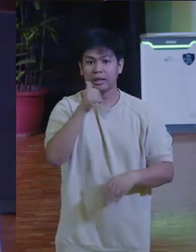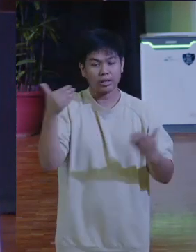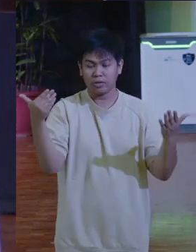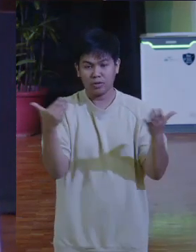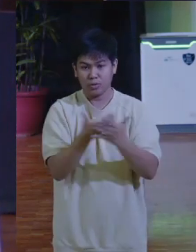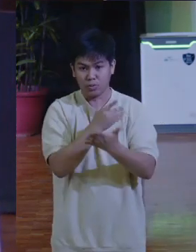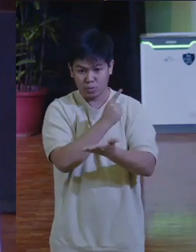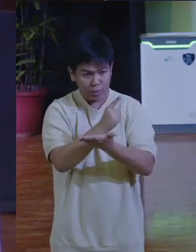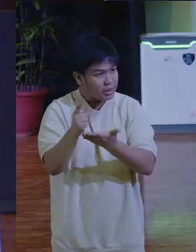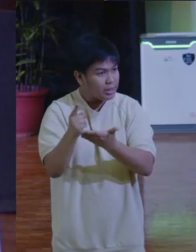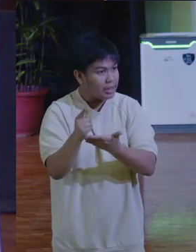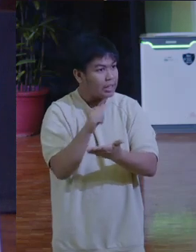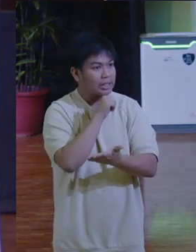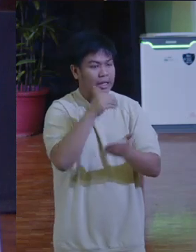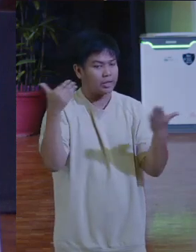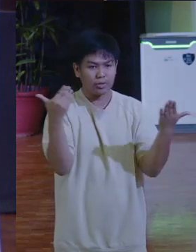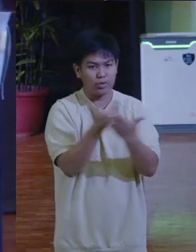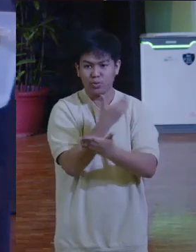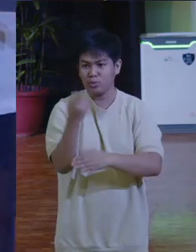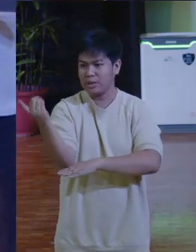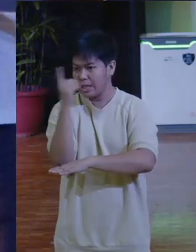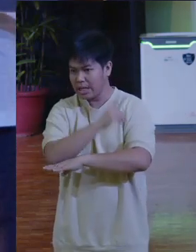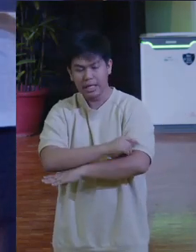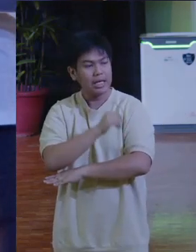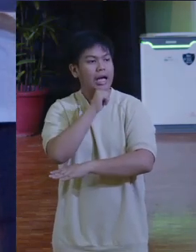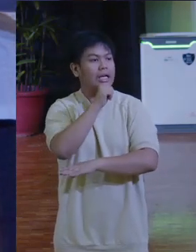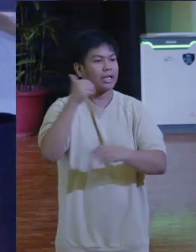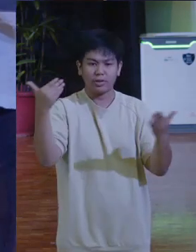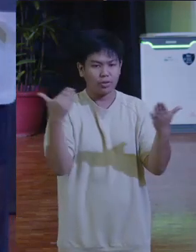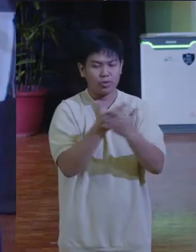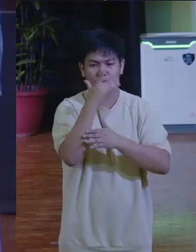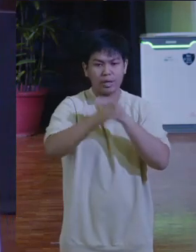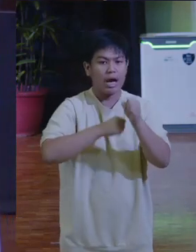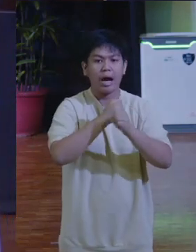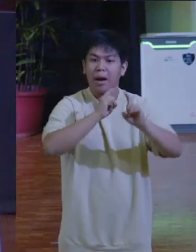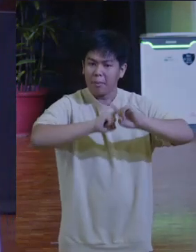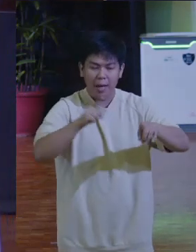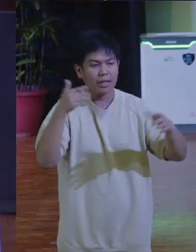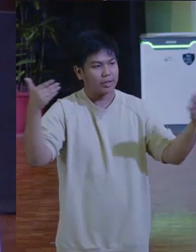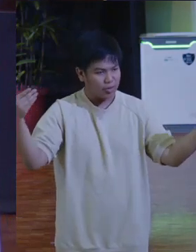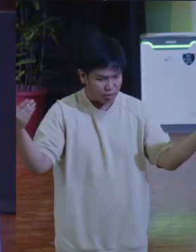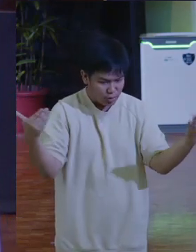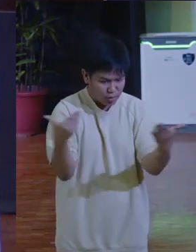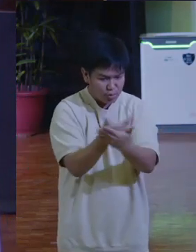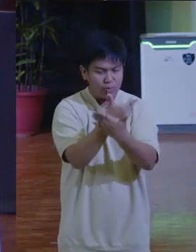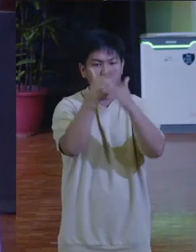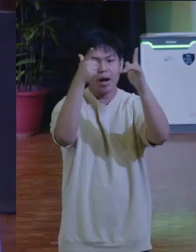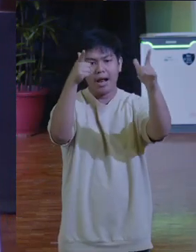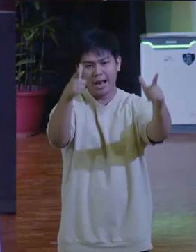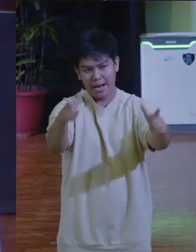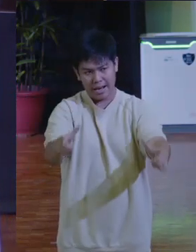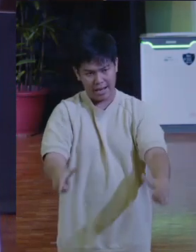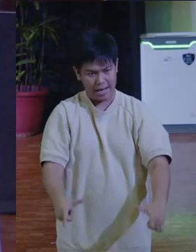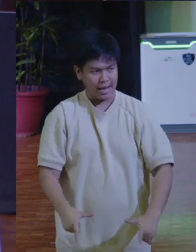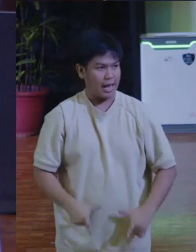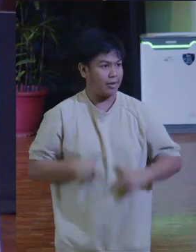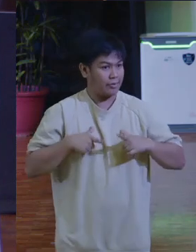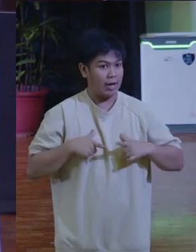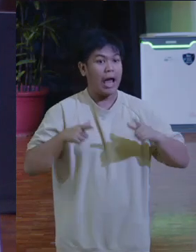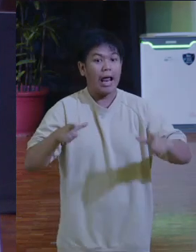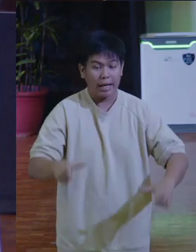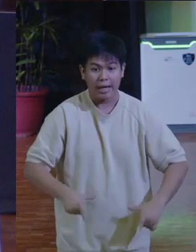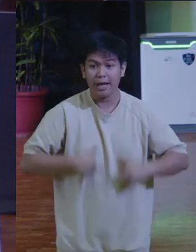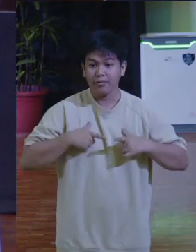linggo, hindi lang isang bagong taon, kundi isang bagong buhay, buhay na walang